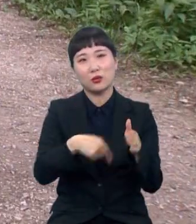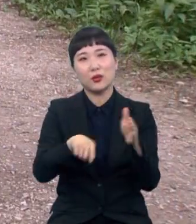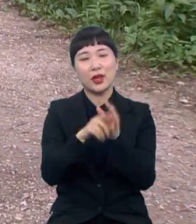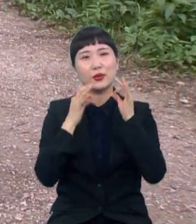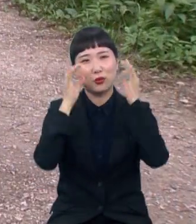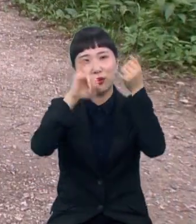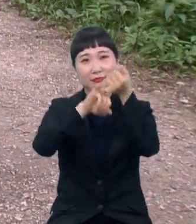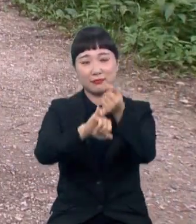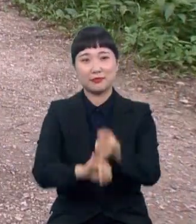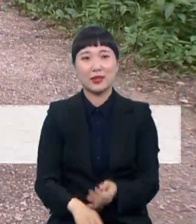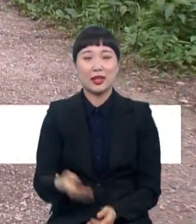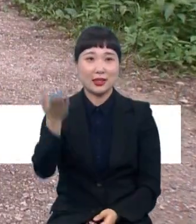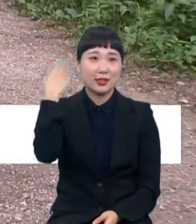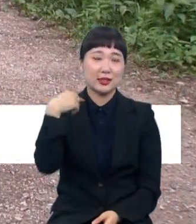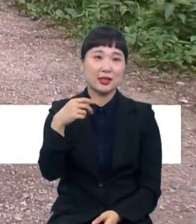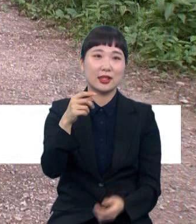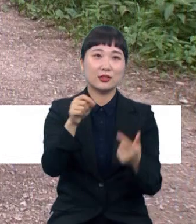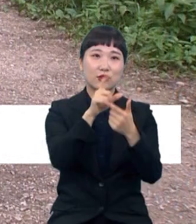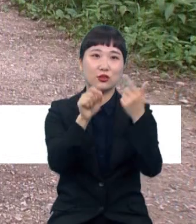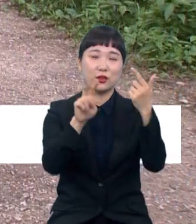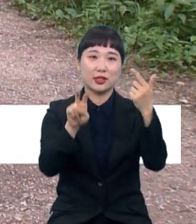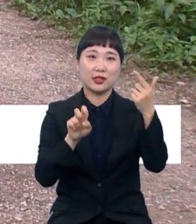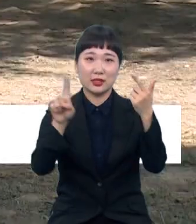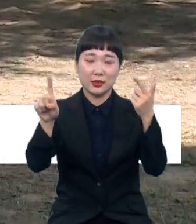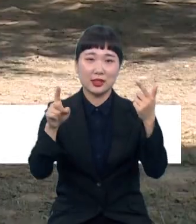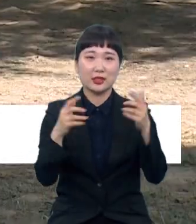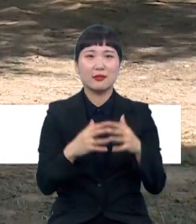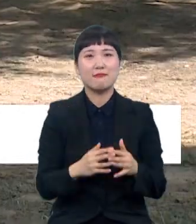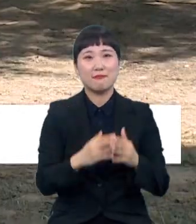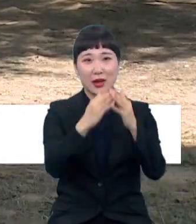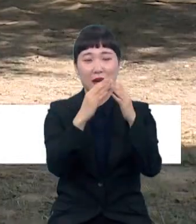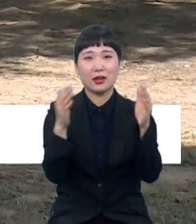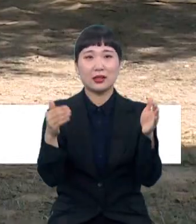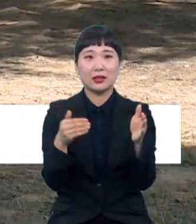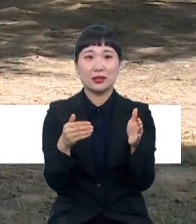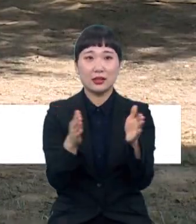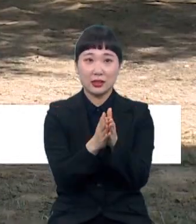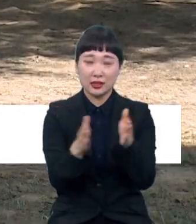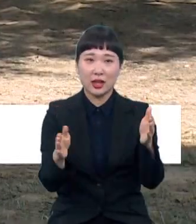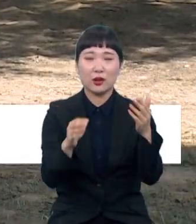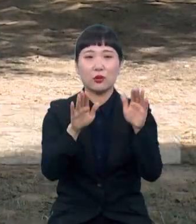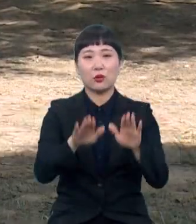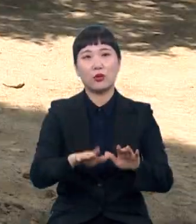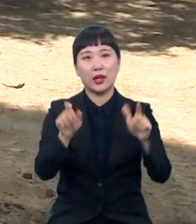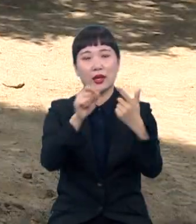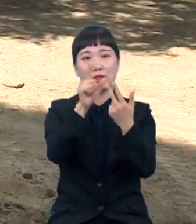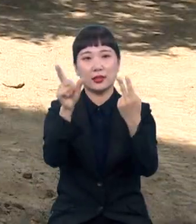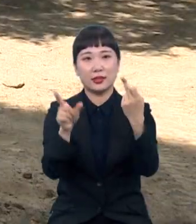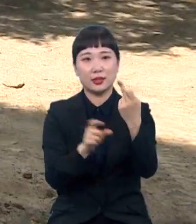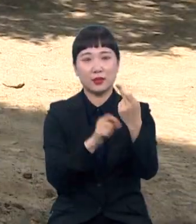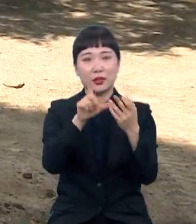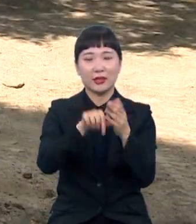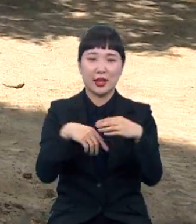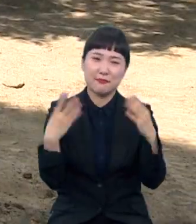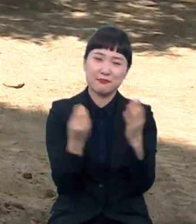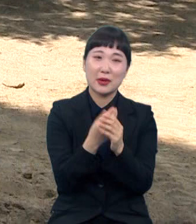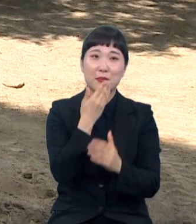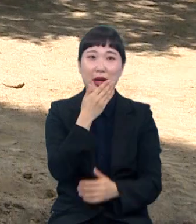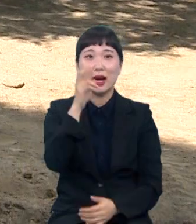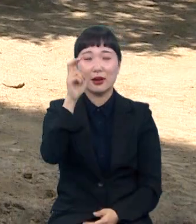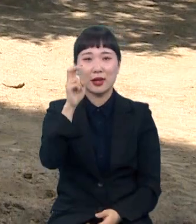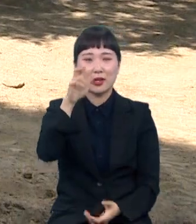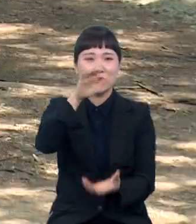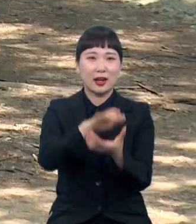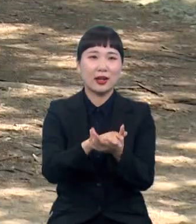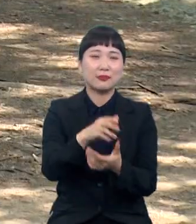지난 21일 착공한 만수산 무장애 나눔길 사업은 오는 12월 준공할 예정입니다. 투입되는 예산은